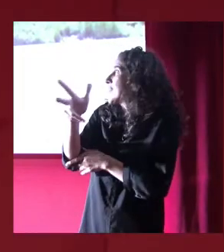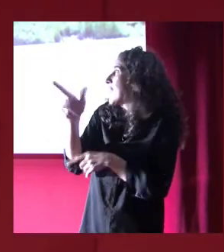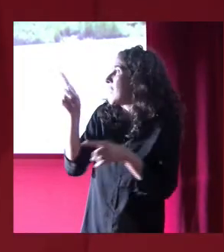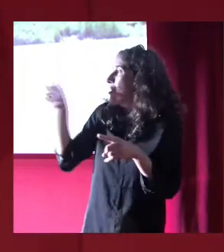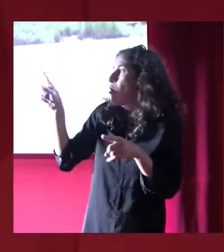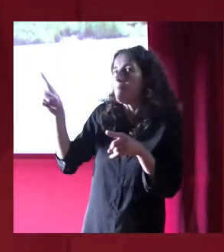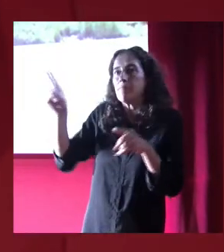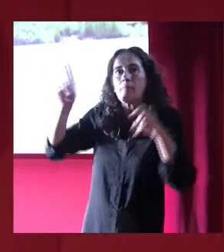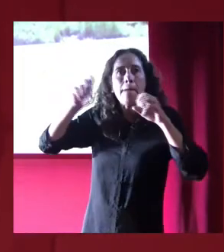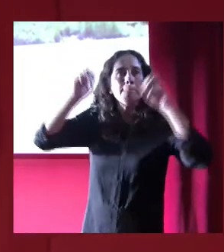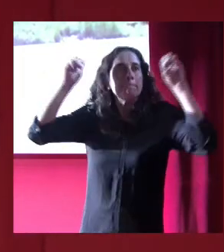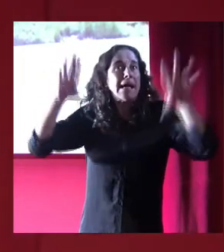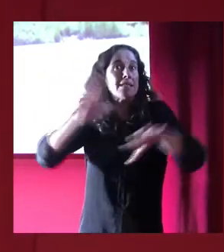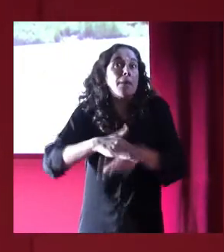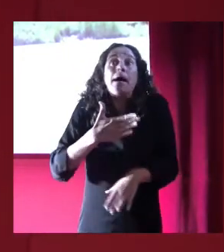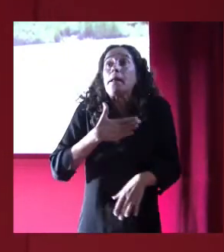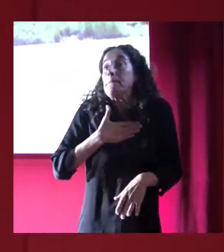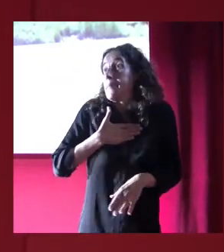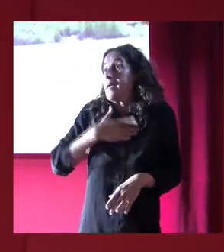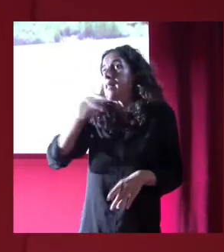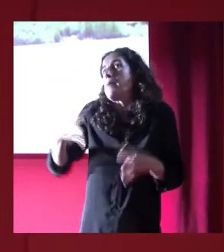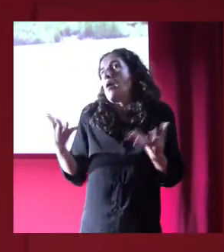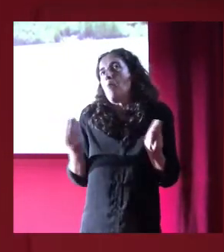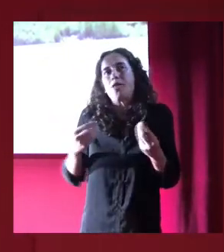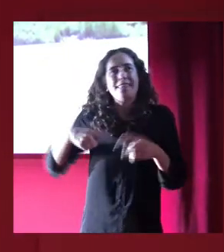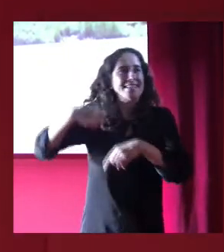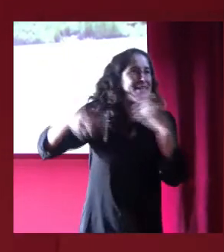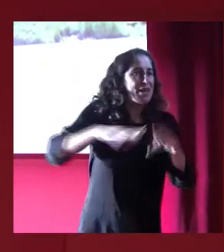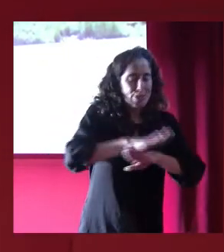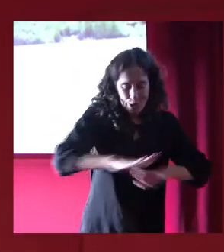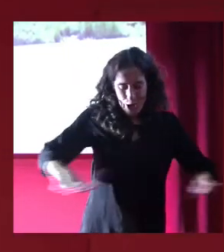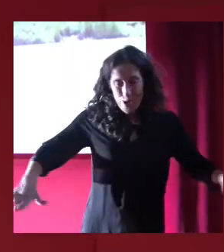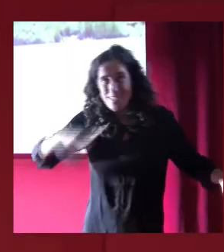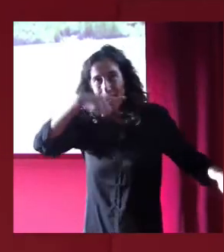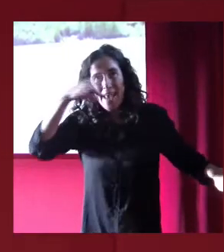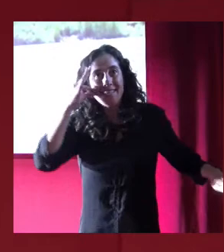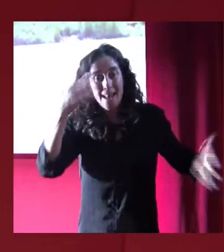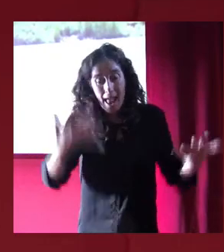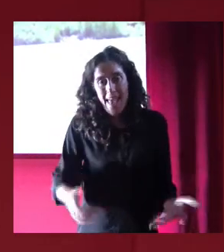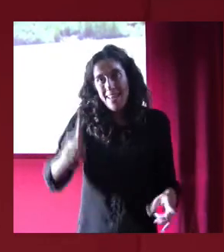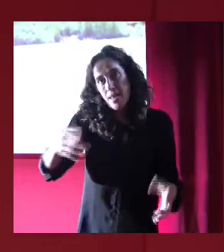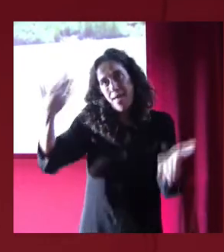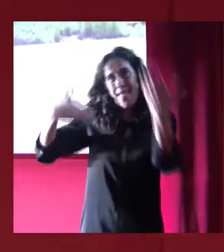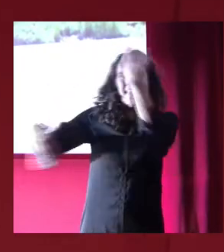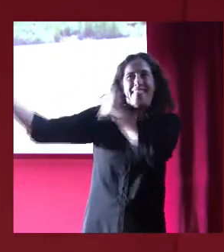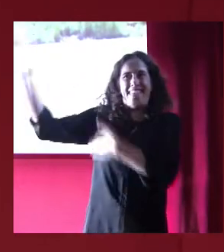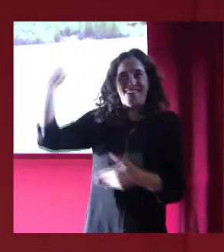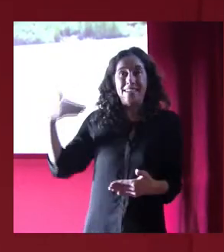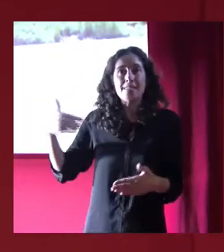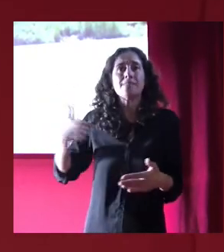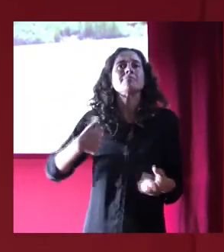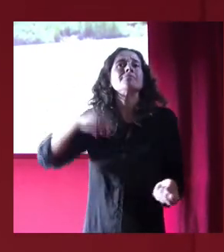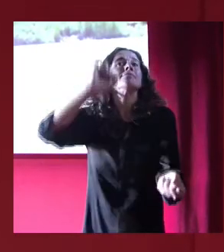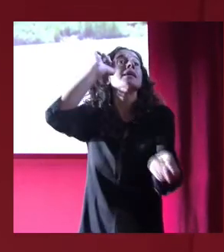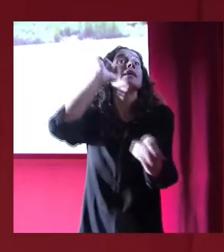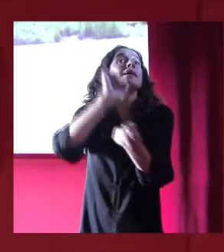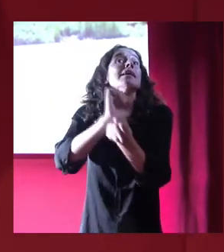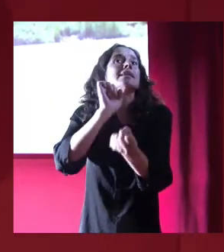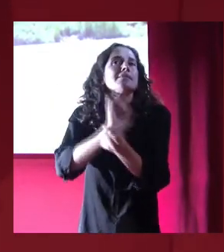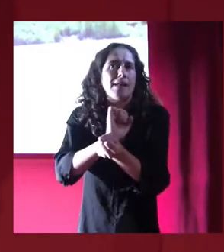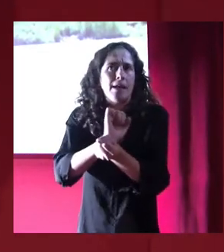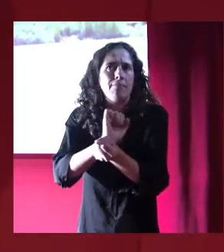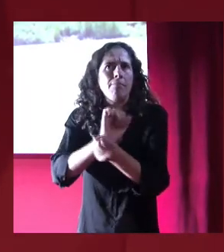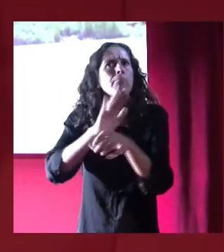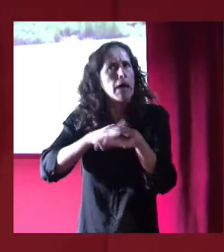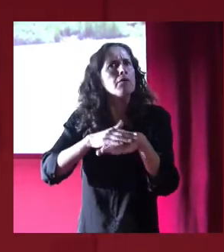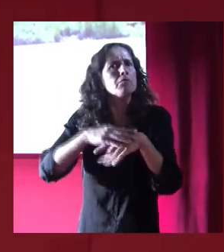màgic per mi i segur que per moltes generacions de nens i nenes d'ara i d'abans. Esperem que també ho pugui ser